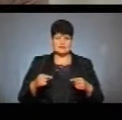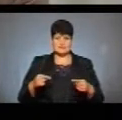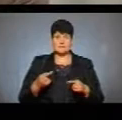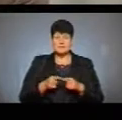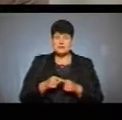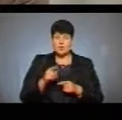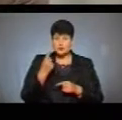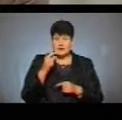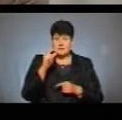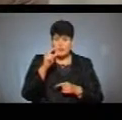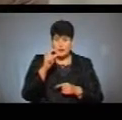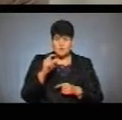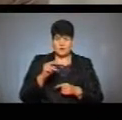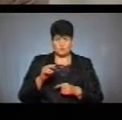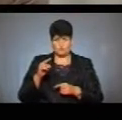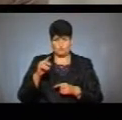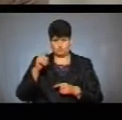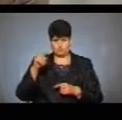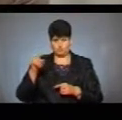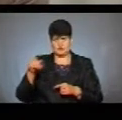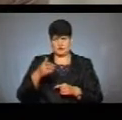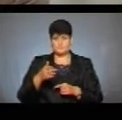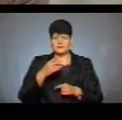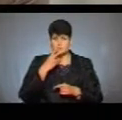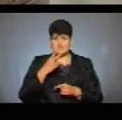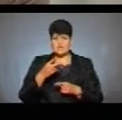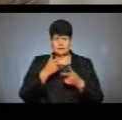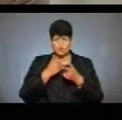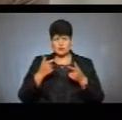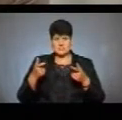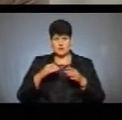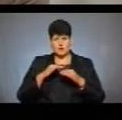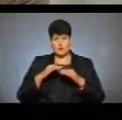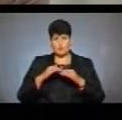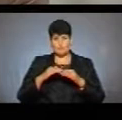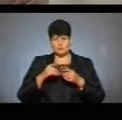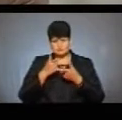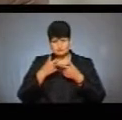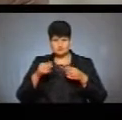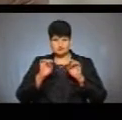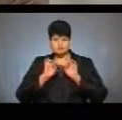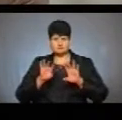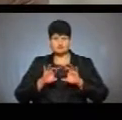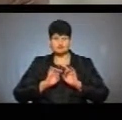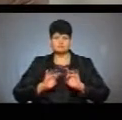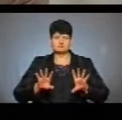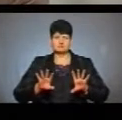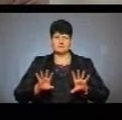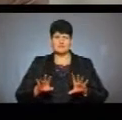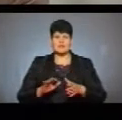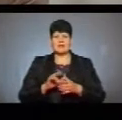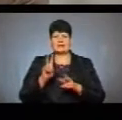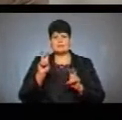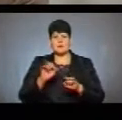маленьких пунктів. Ви подивіться взагалі зараз, як на інформаційному полі пробується пропихнути в маси тема